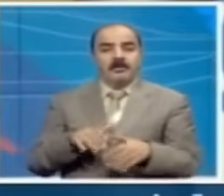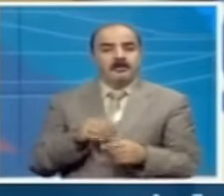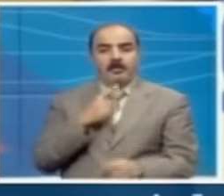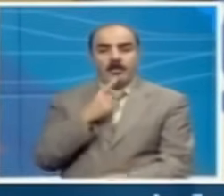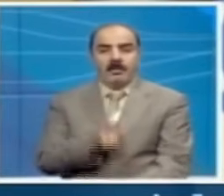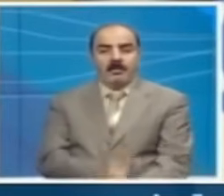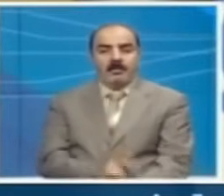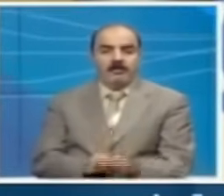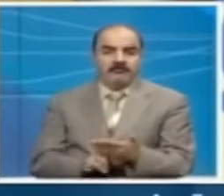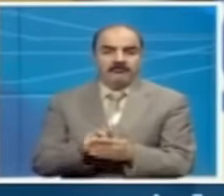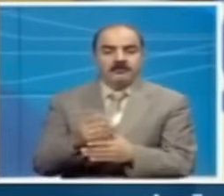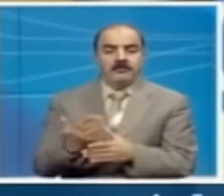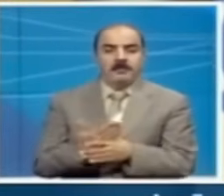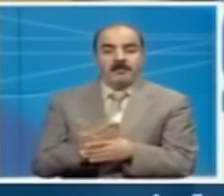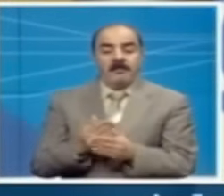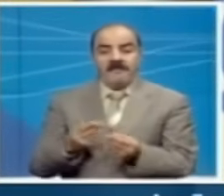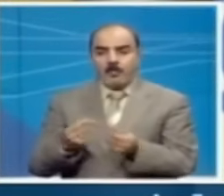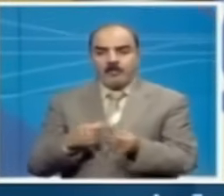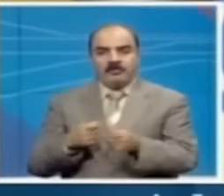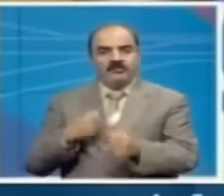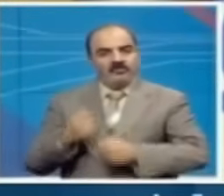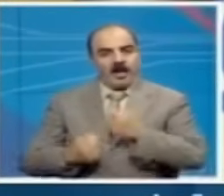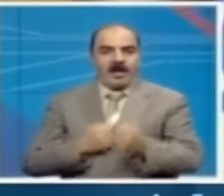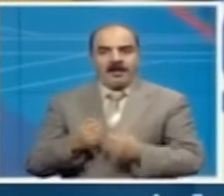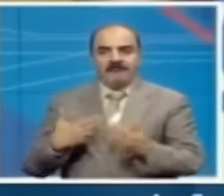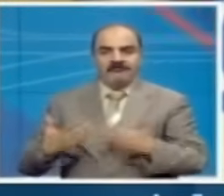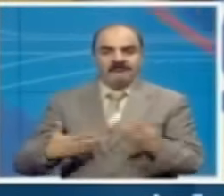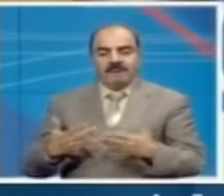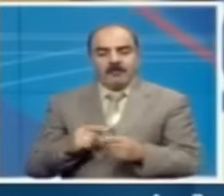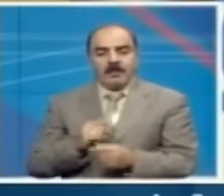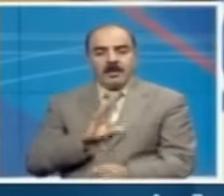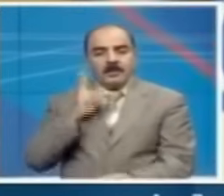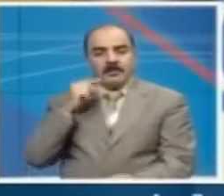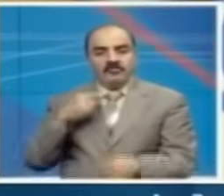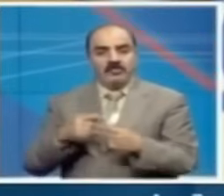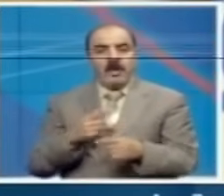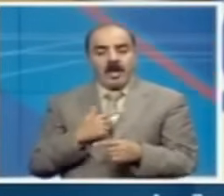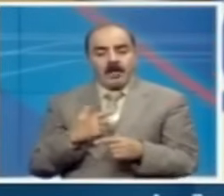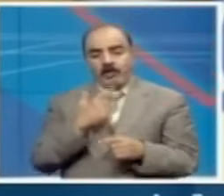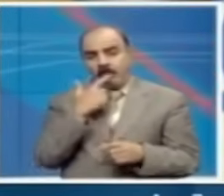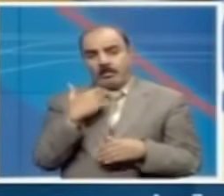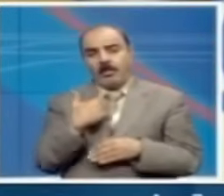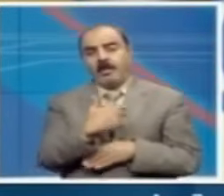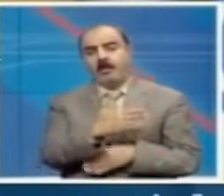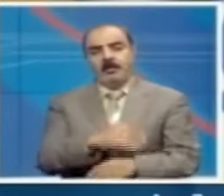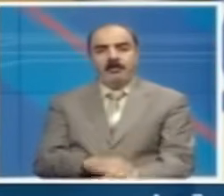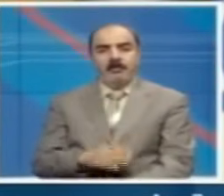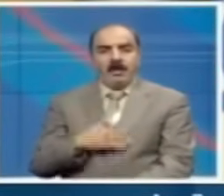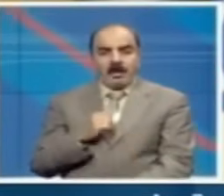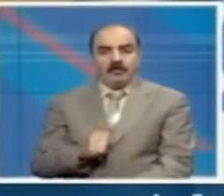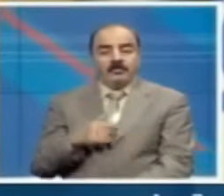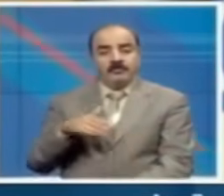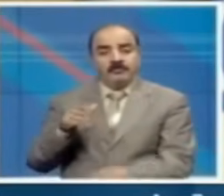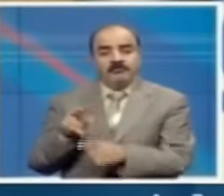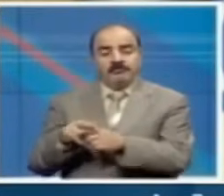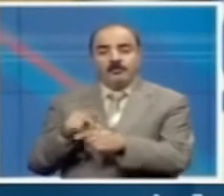الاحتلال إن هذه الخطوة ستنعش الاقتصاد في الوقت الذي تستعد فيه إسرائيل لحرب طويلة الأمد، وأضاف أن هذا